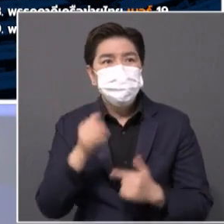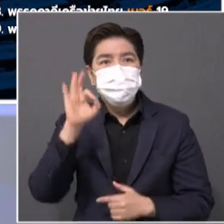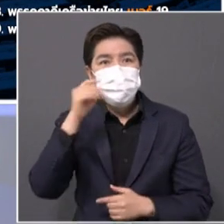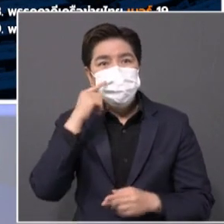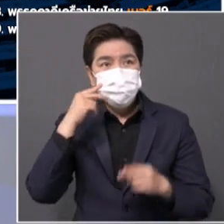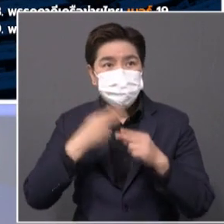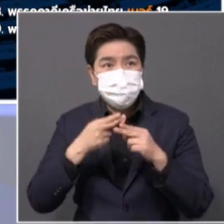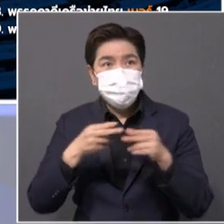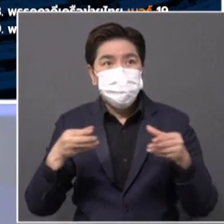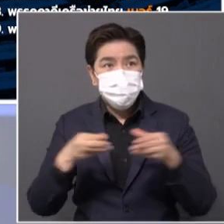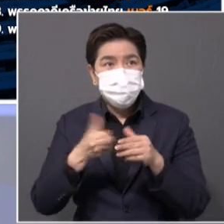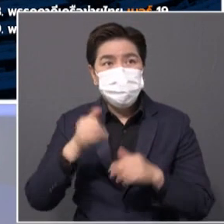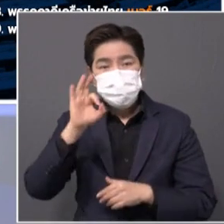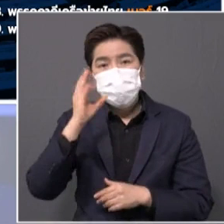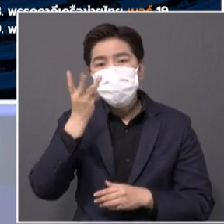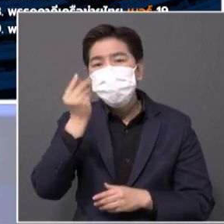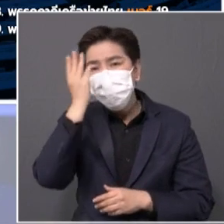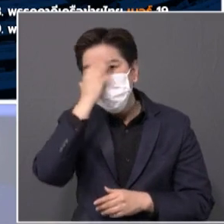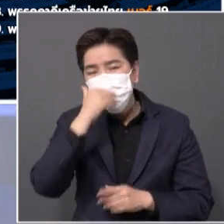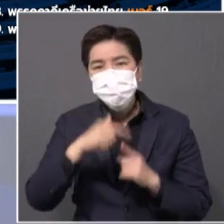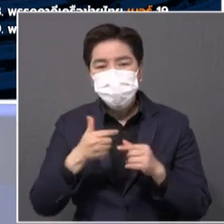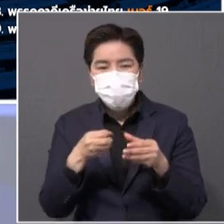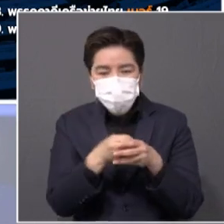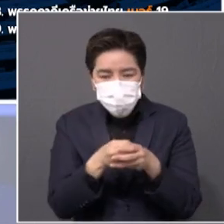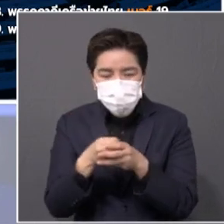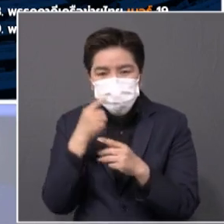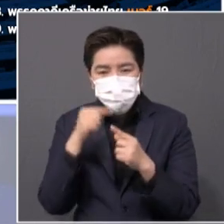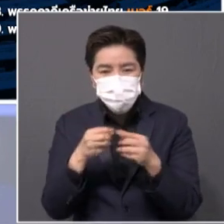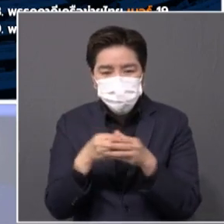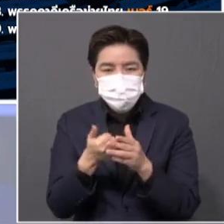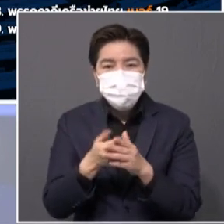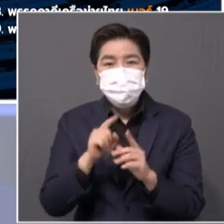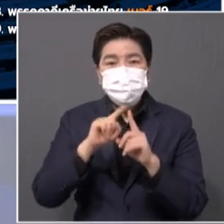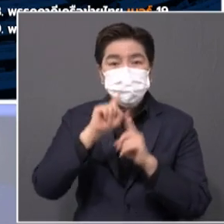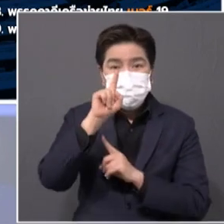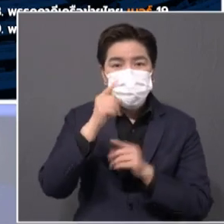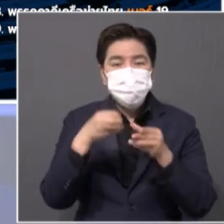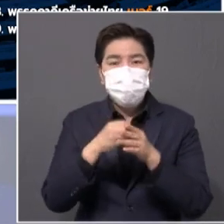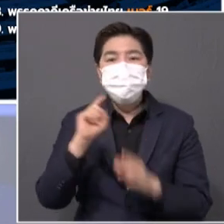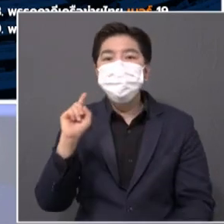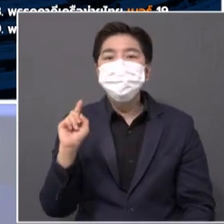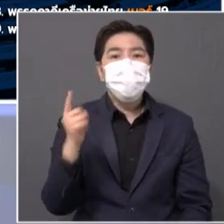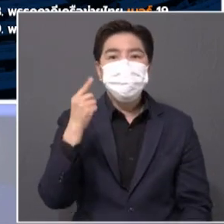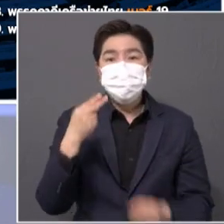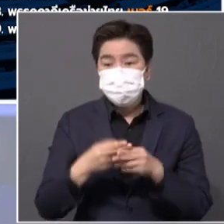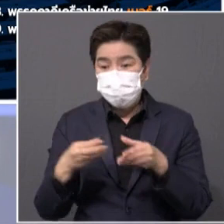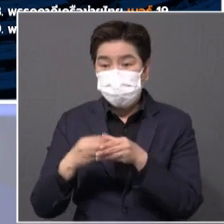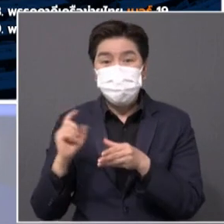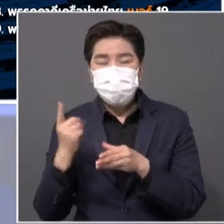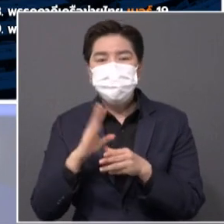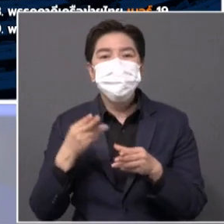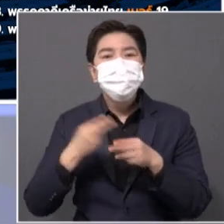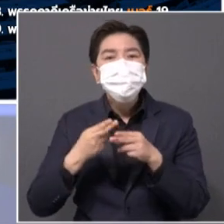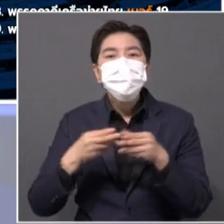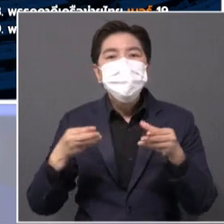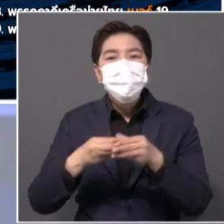มีการพูดถึงว่าพรรคที่ได้เลขสวยๆเนี่ยอาจจะเป็นพรรคเล็กๆอย่างพรรคที่ได้หมายเลข 1เนี่ยคือพรรคใหม่ไม่ใช่พรรคที่เป็นพรรค